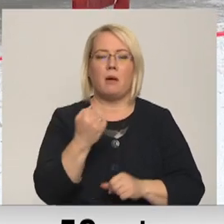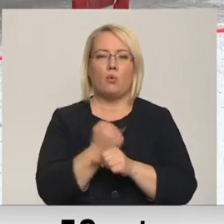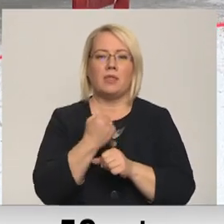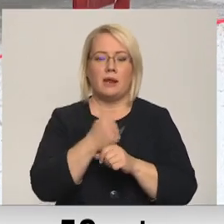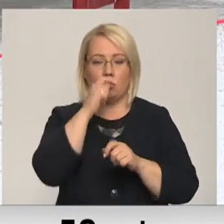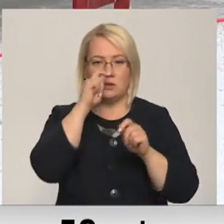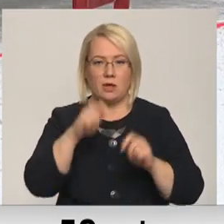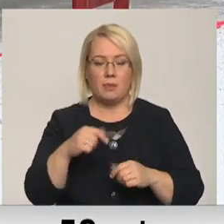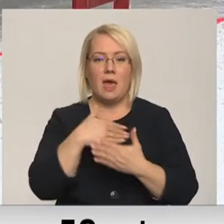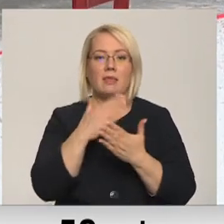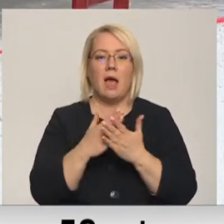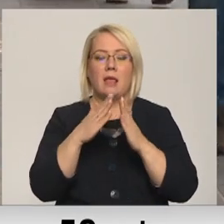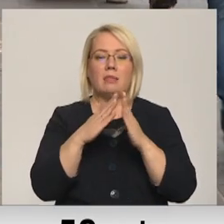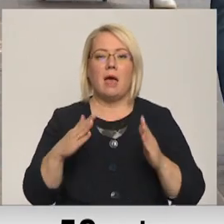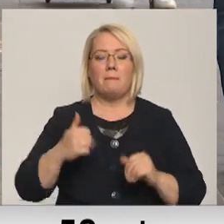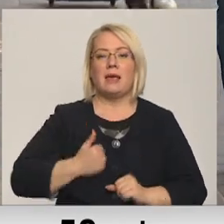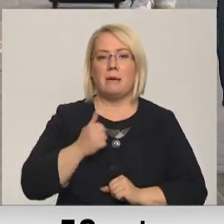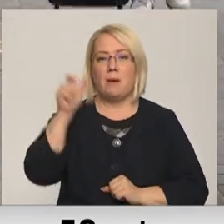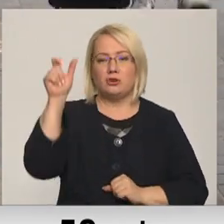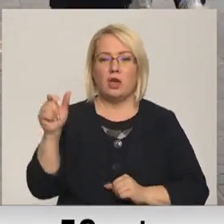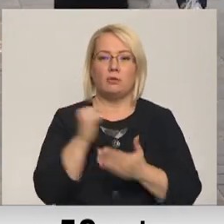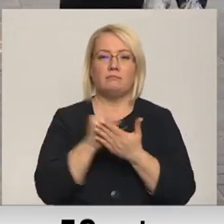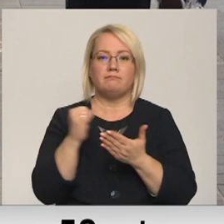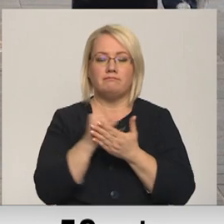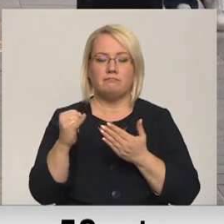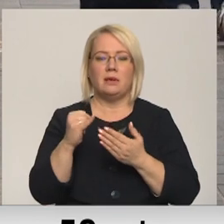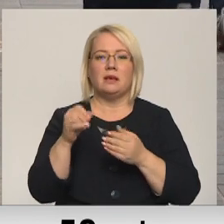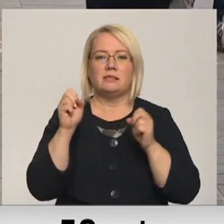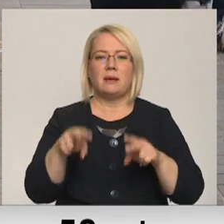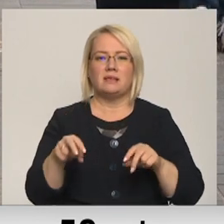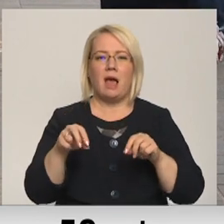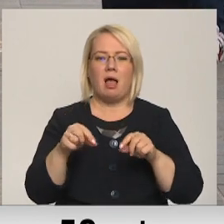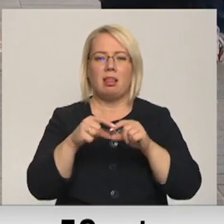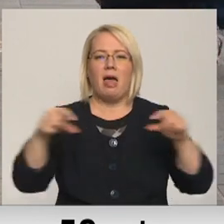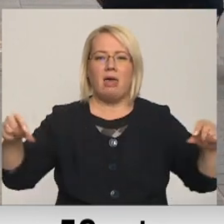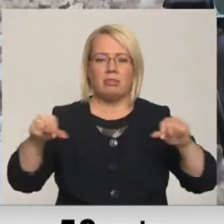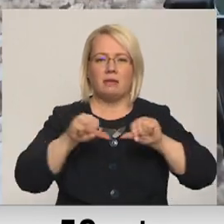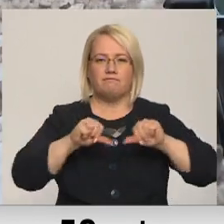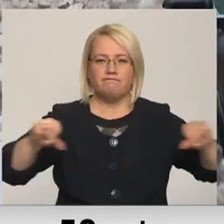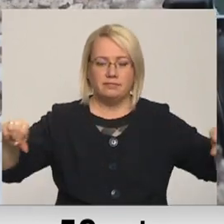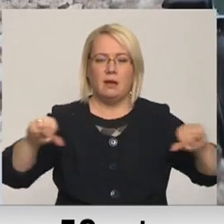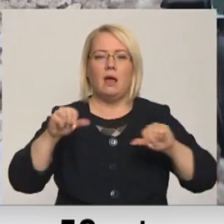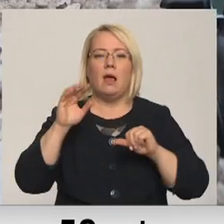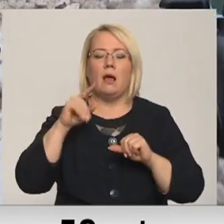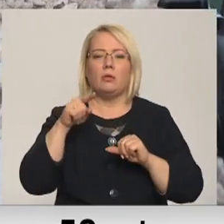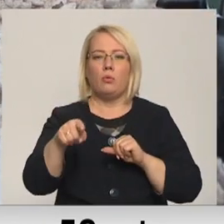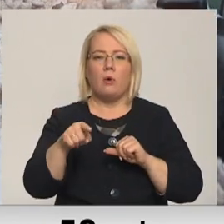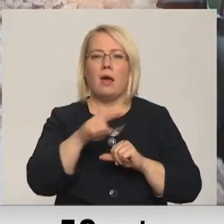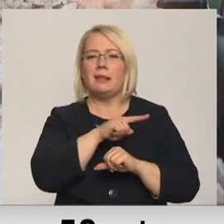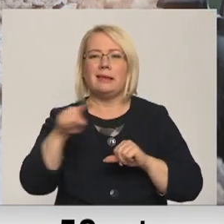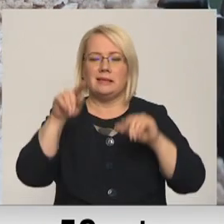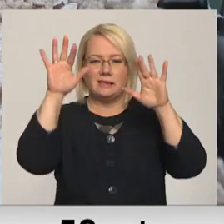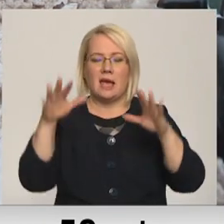Daļa namīpašnieku sniega tīrīšanas vietā izvēlas novilkt norobežojošo lenti gar savas ēkas fasādi un turēt to līdz pat